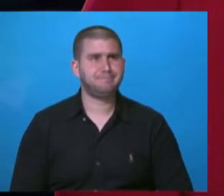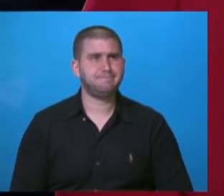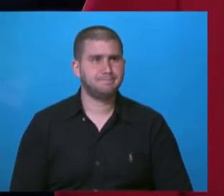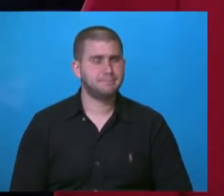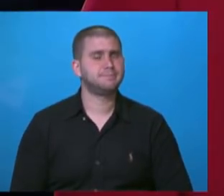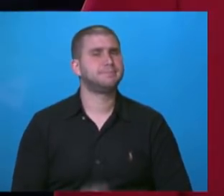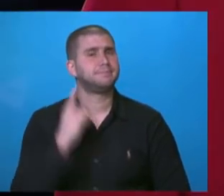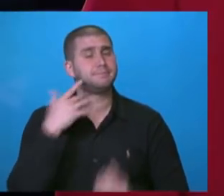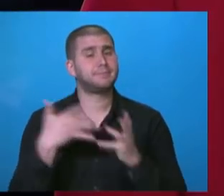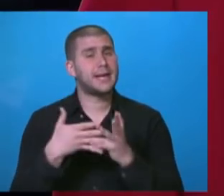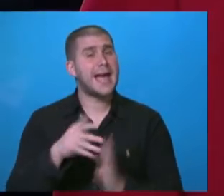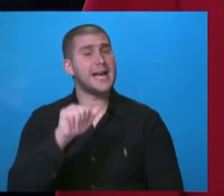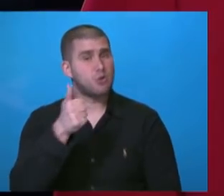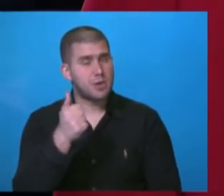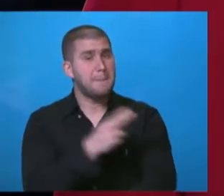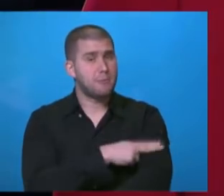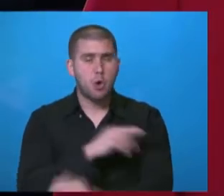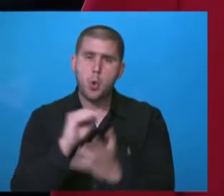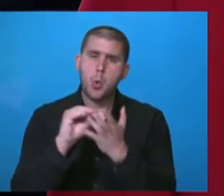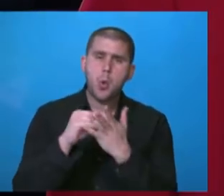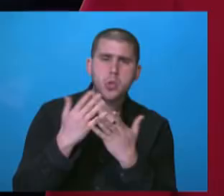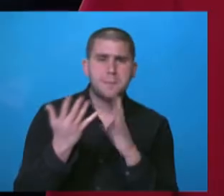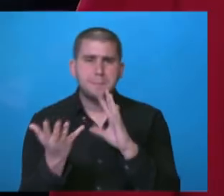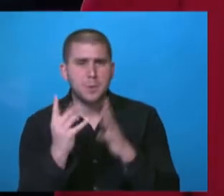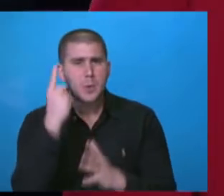שמענו, החקירה הראשונית במשטרה עוד לא בדיוק